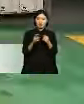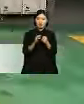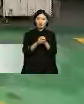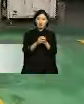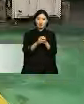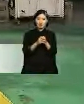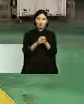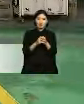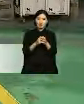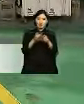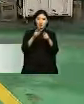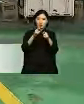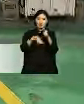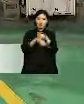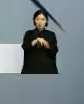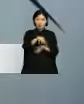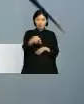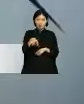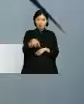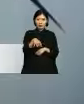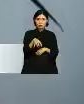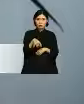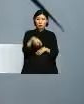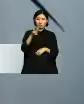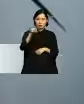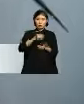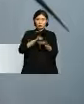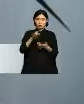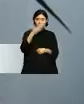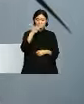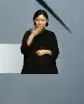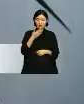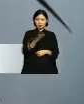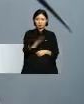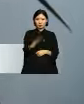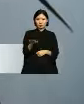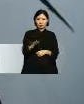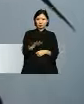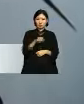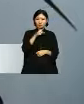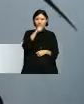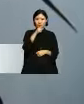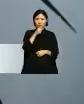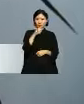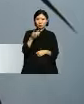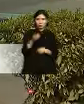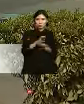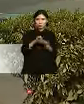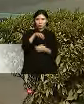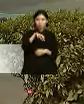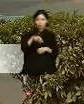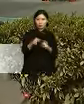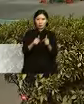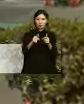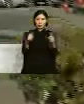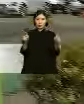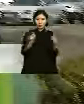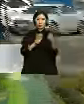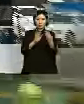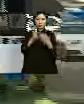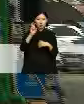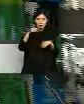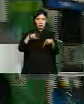직영하는 프랜차이즈 업소에서는 광주사랑카드 사용이 가능합니다. 저희가 이제 인센티브 및 사용처 확대한 이후 20일간